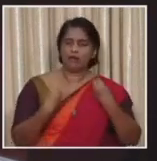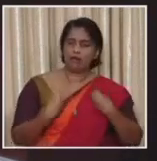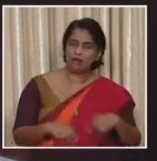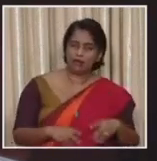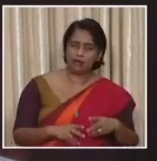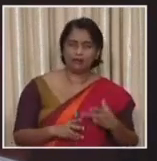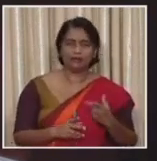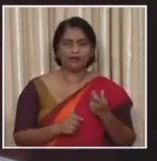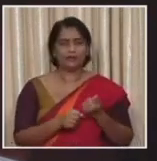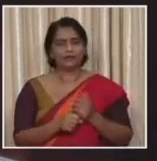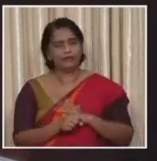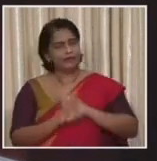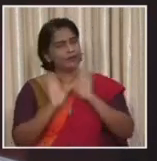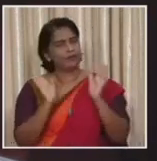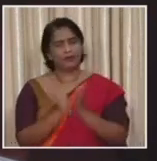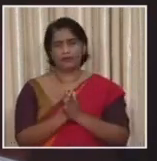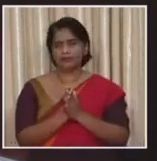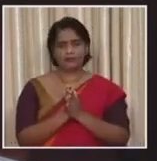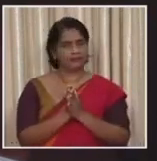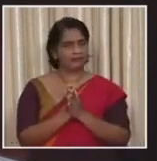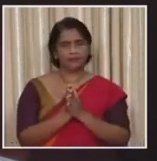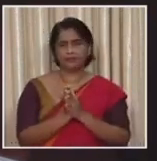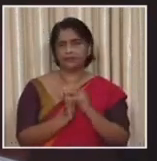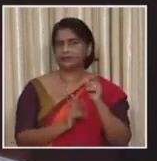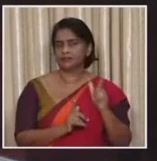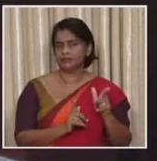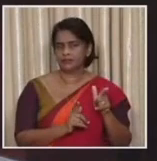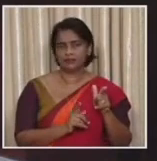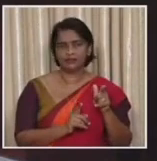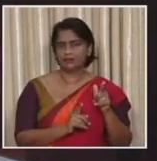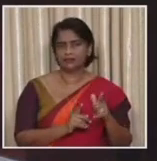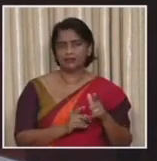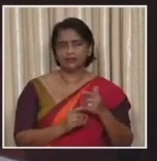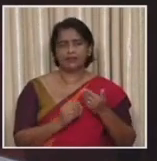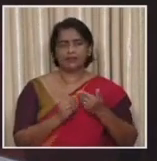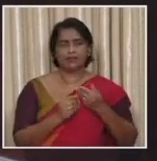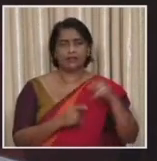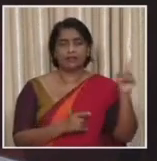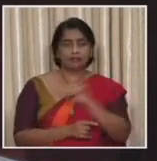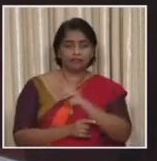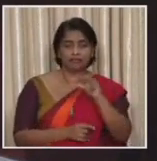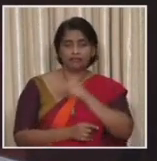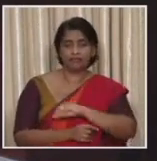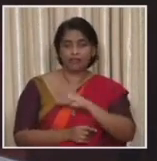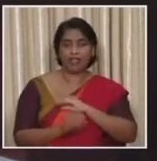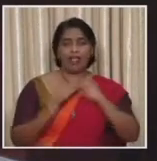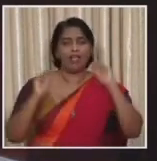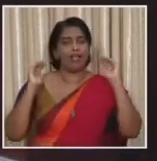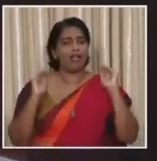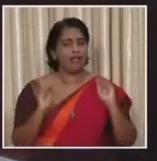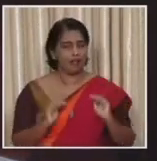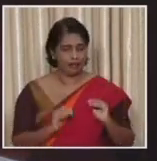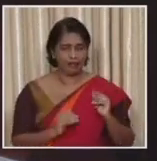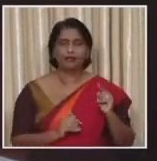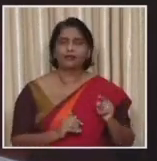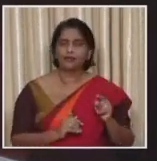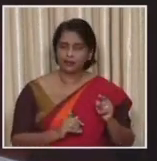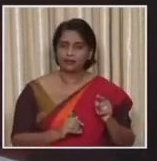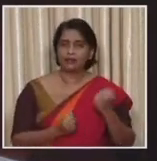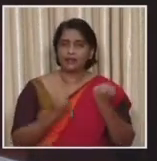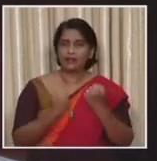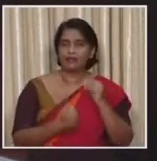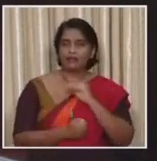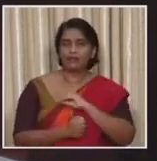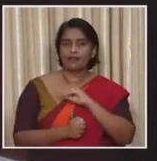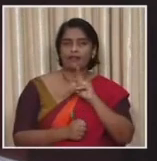නිසා කොරෝනාත් එක්ක ඔක්කොම මේ ඒගොල්ලෝගේ ඔය වාර ගණනක් අඩු වෙලා තියෙනවා හරි ඒගොල්ලන්ට සාමාන්‍යයෙන් එක වාහනයකට